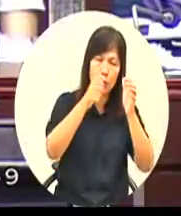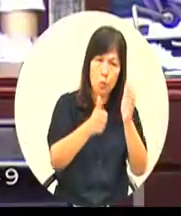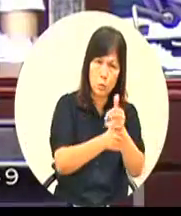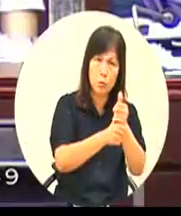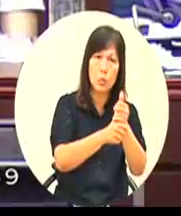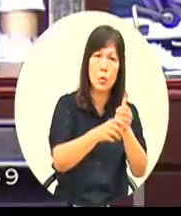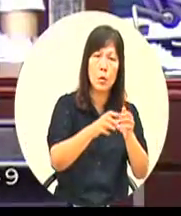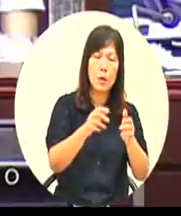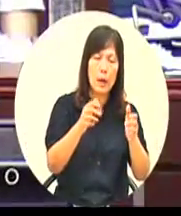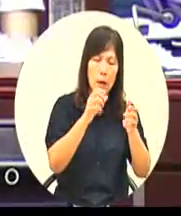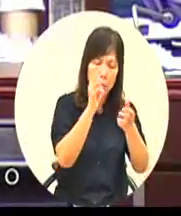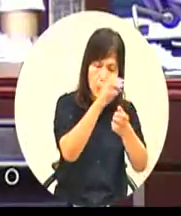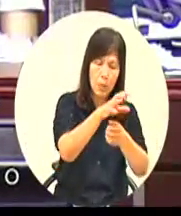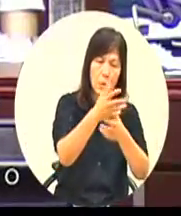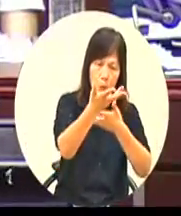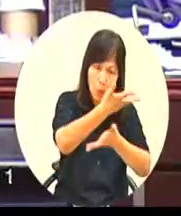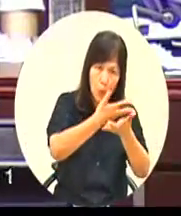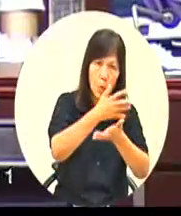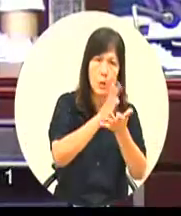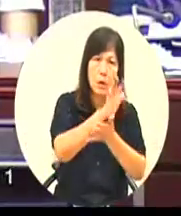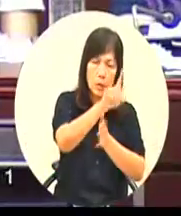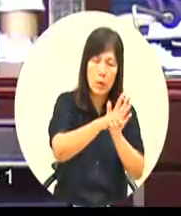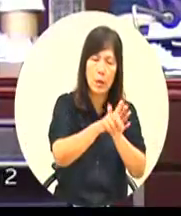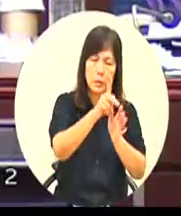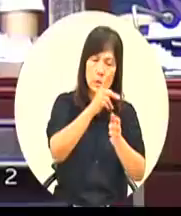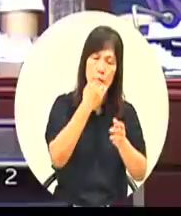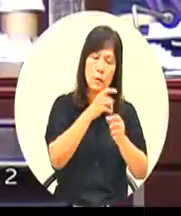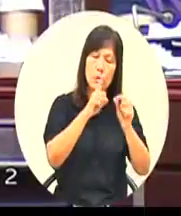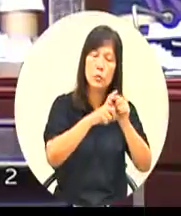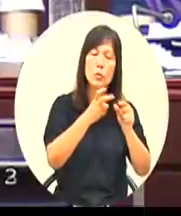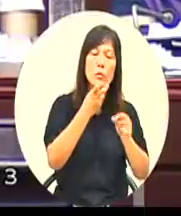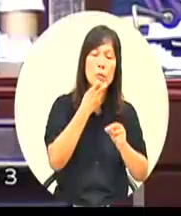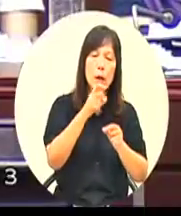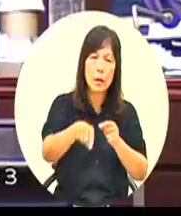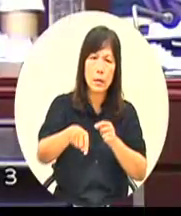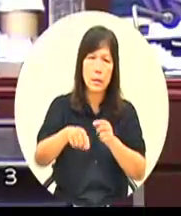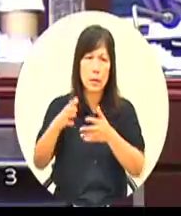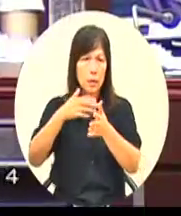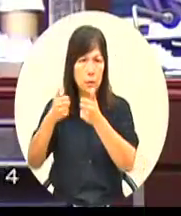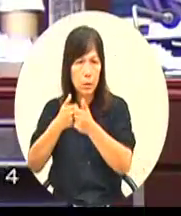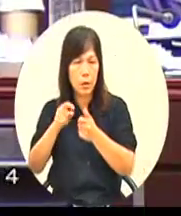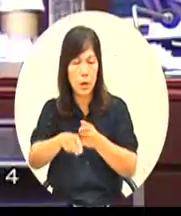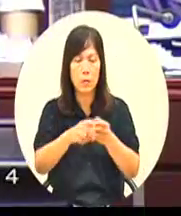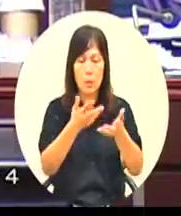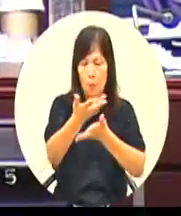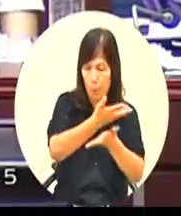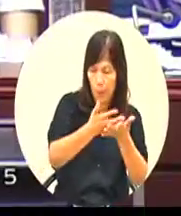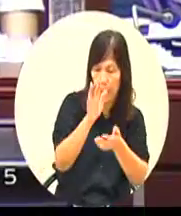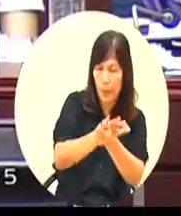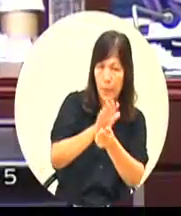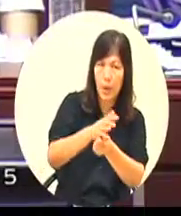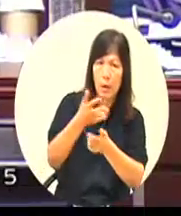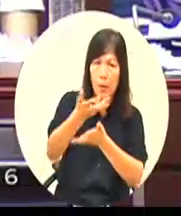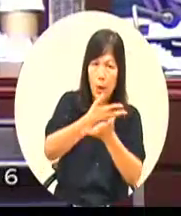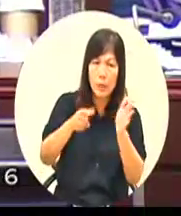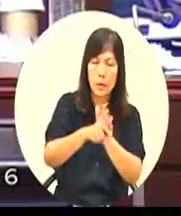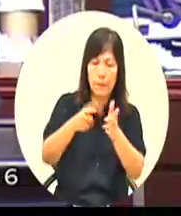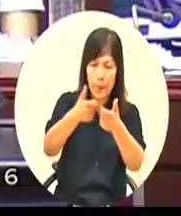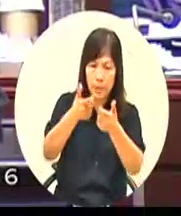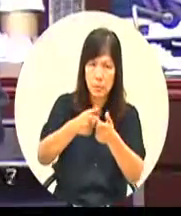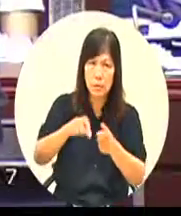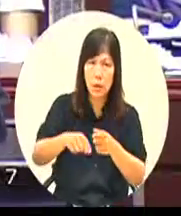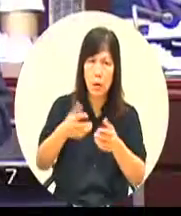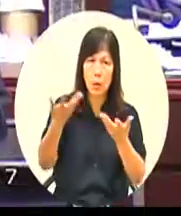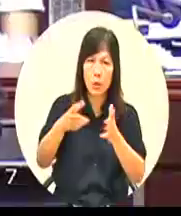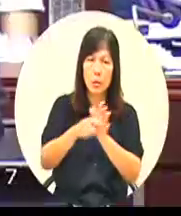会跟体育署沟通，也希望透过我们中华民国的冰球协会跟体育署沟通，就是这是配置问题了，那